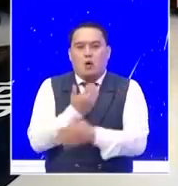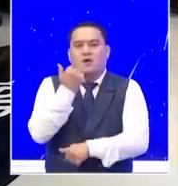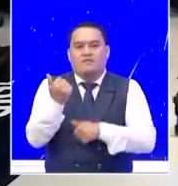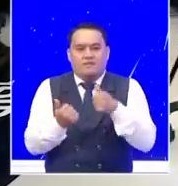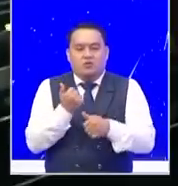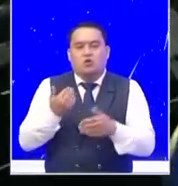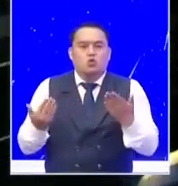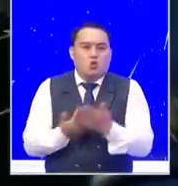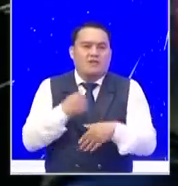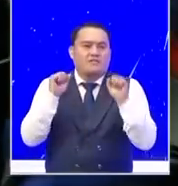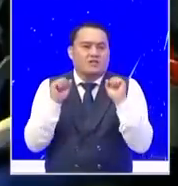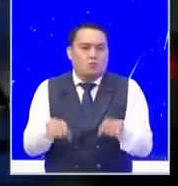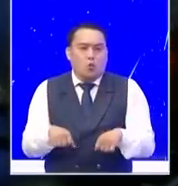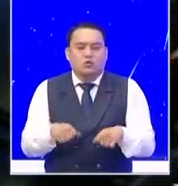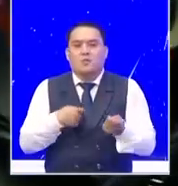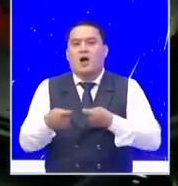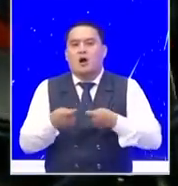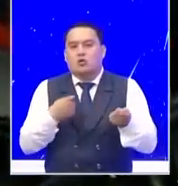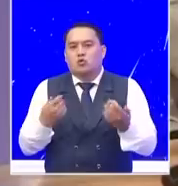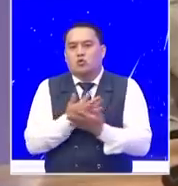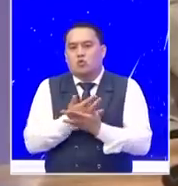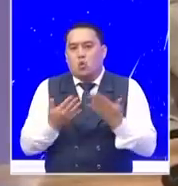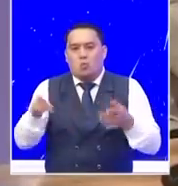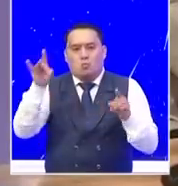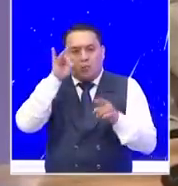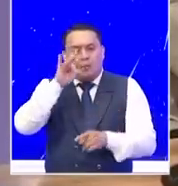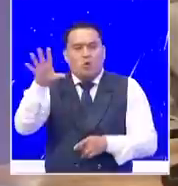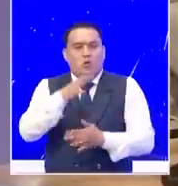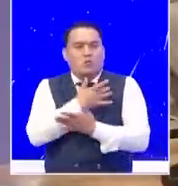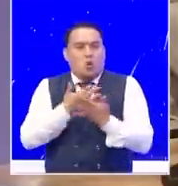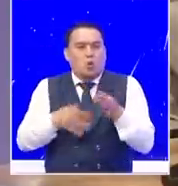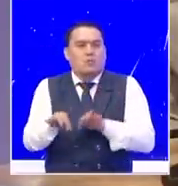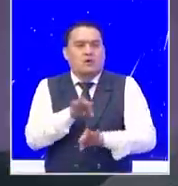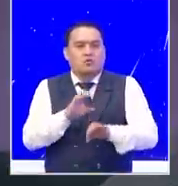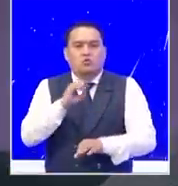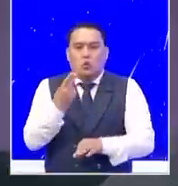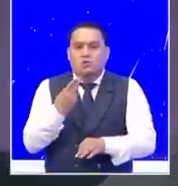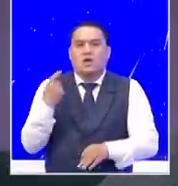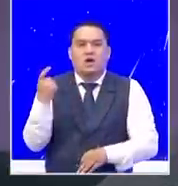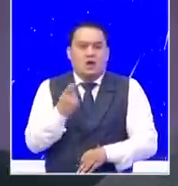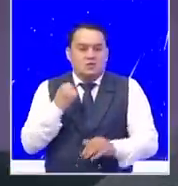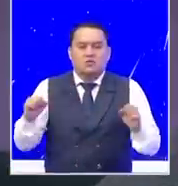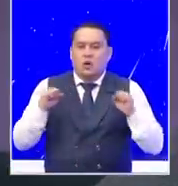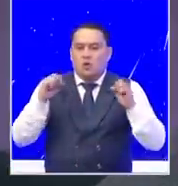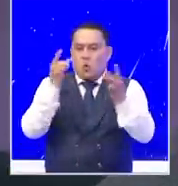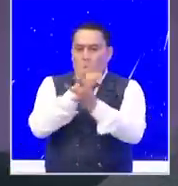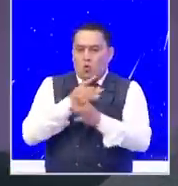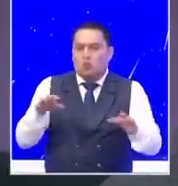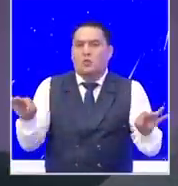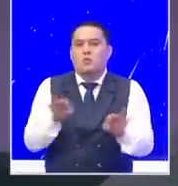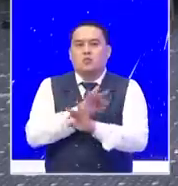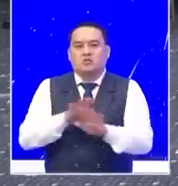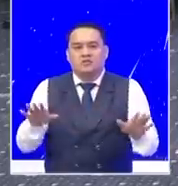возможности. Под руководством Бесина Куранбека заработали и обрели популярность десятки проектов – социальные, экономические, спортивные, культурные,